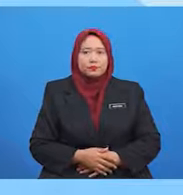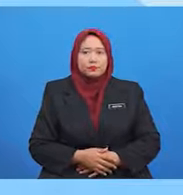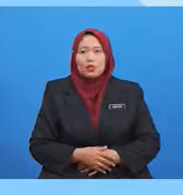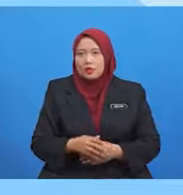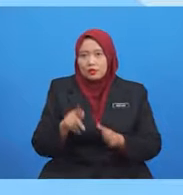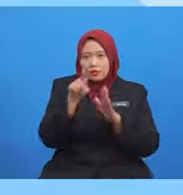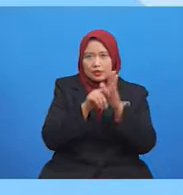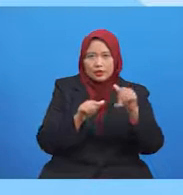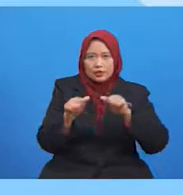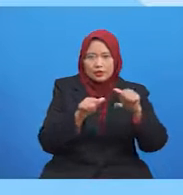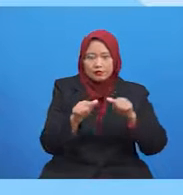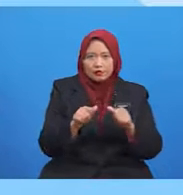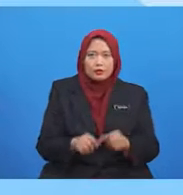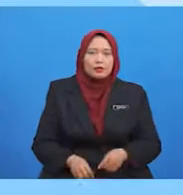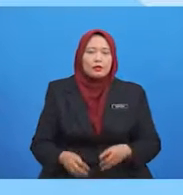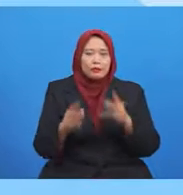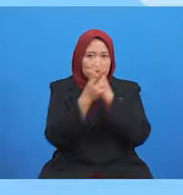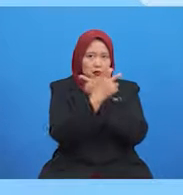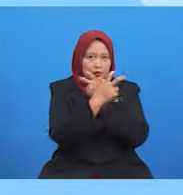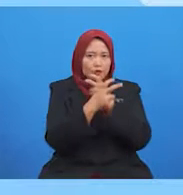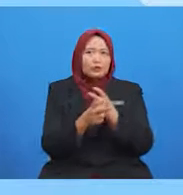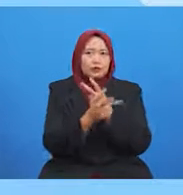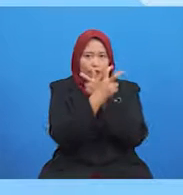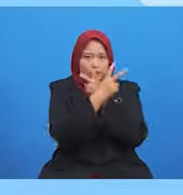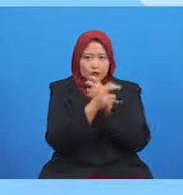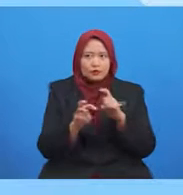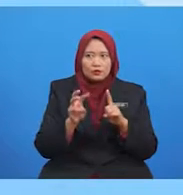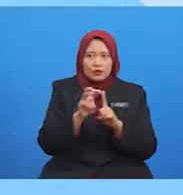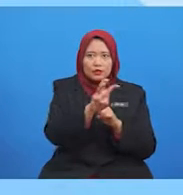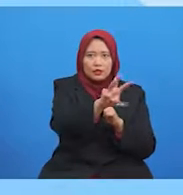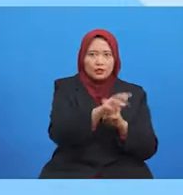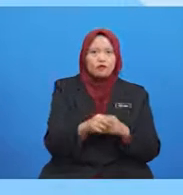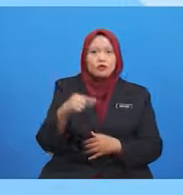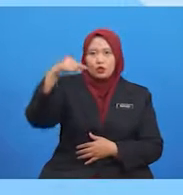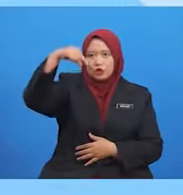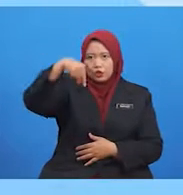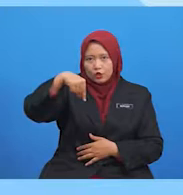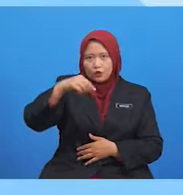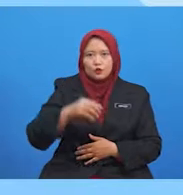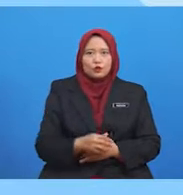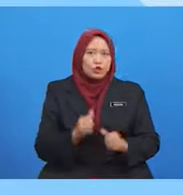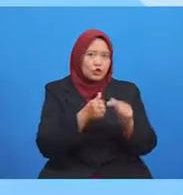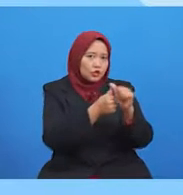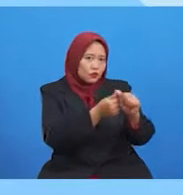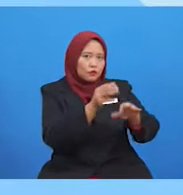Keaktifan bahan radioaktif Q mengikut masa ditunjukkan dalam jadual.